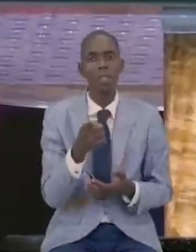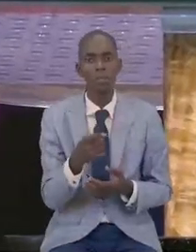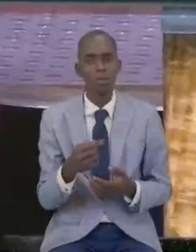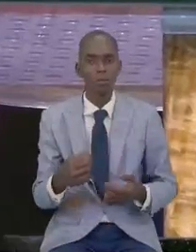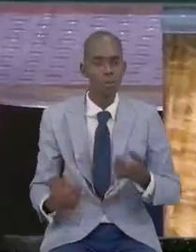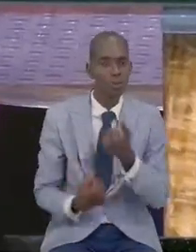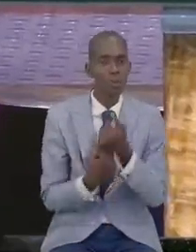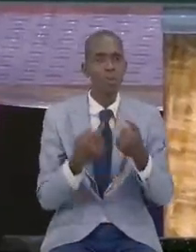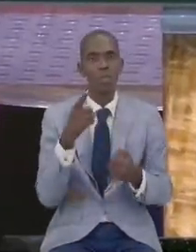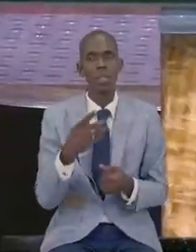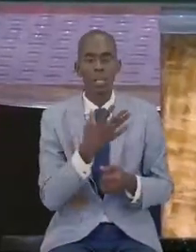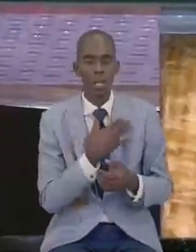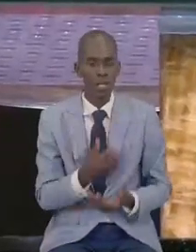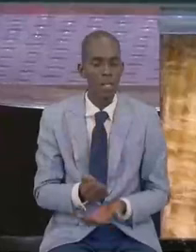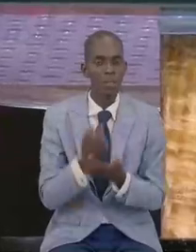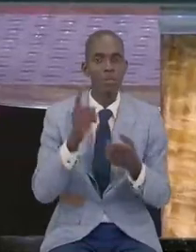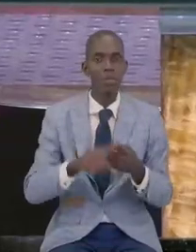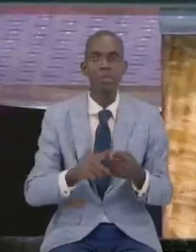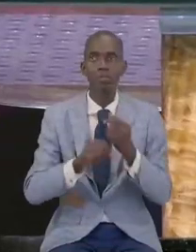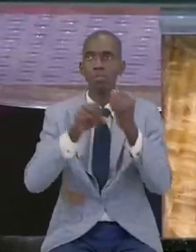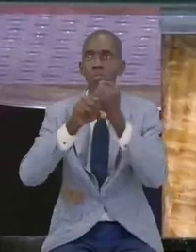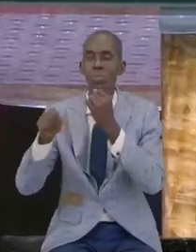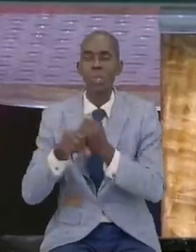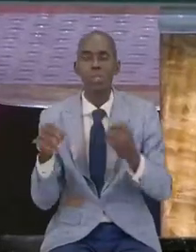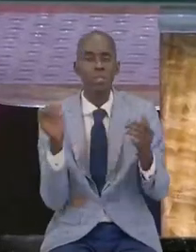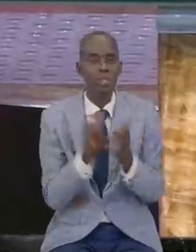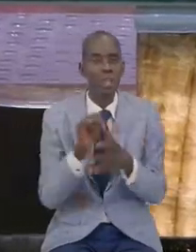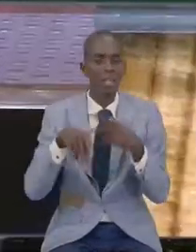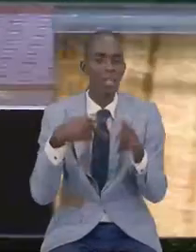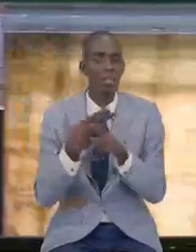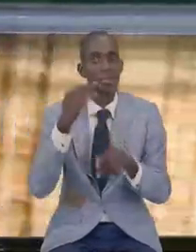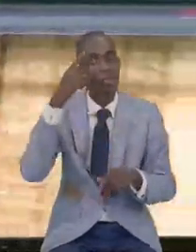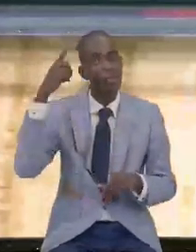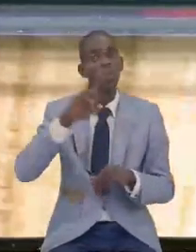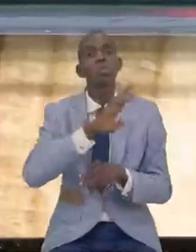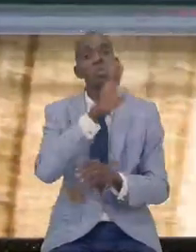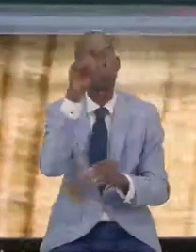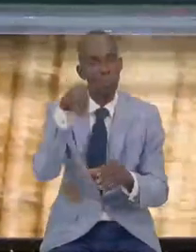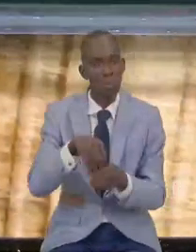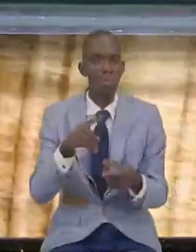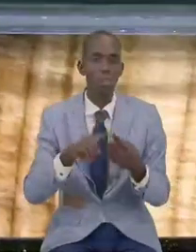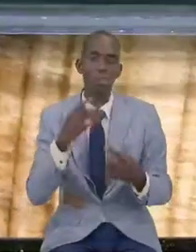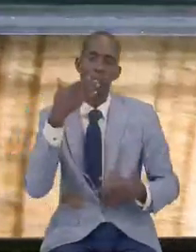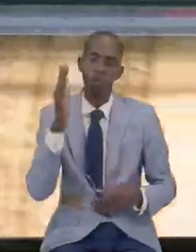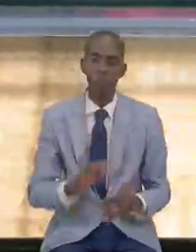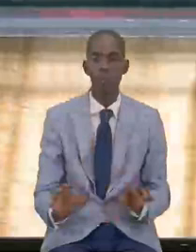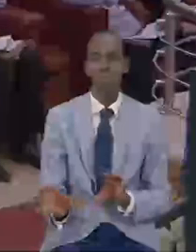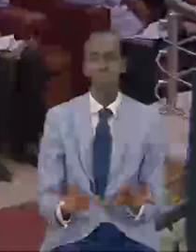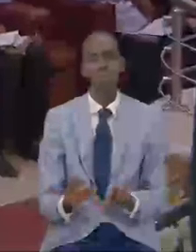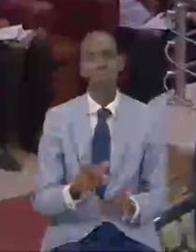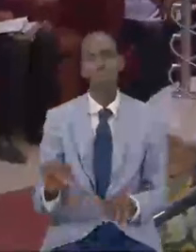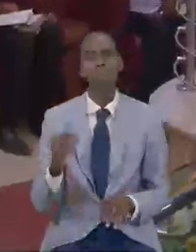que celui qui dit salut participe à ses mauvaises œuvres. Celui qui promeut son